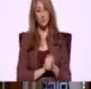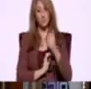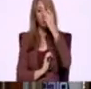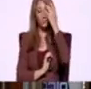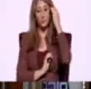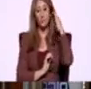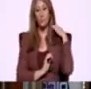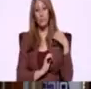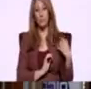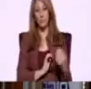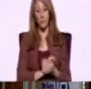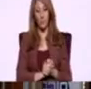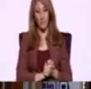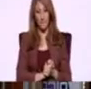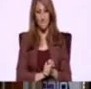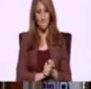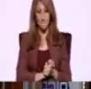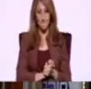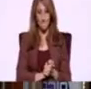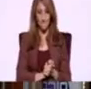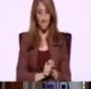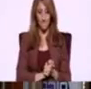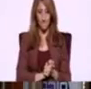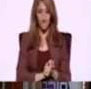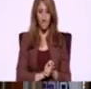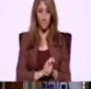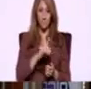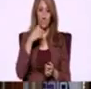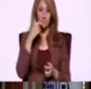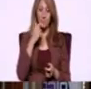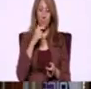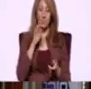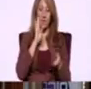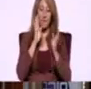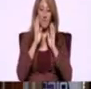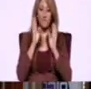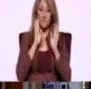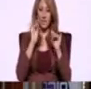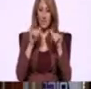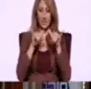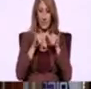اقول لكم ان كمان الحقيقة حكايات الناس على السوشيال ميديا بقت من الحاجات المهمة جدا واللي انا بهتم